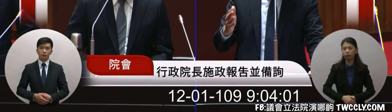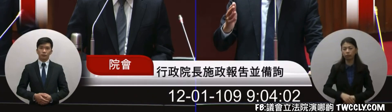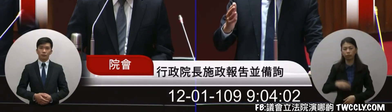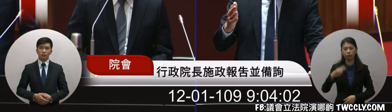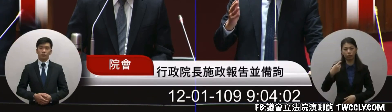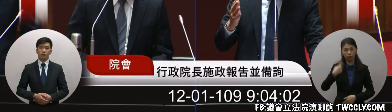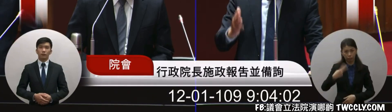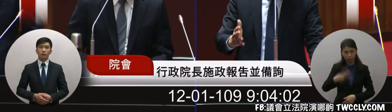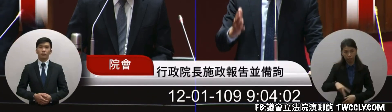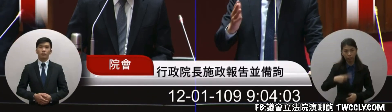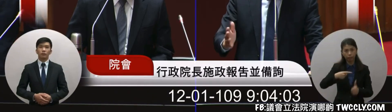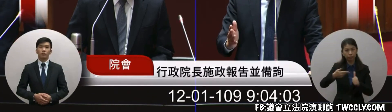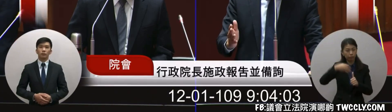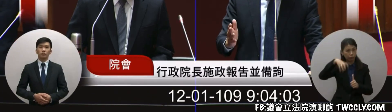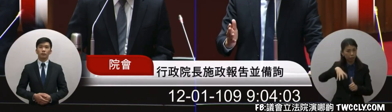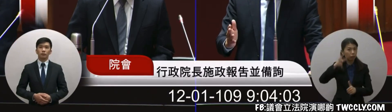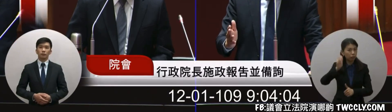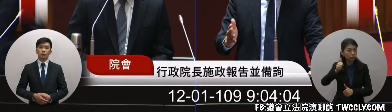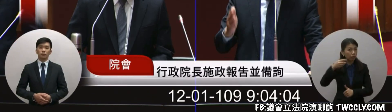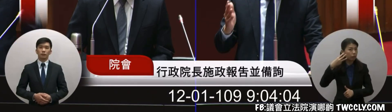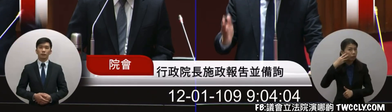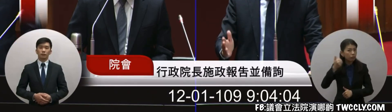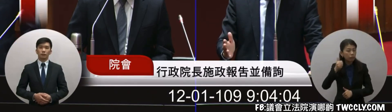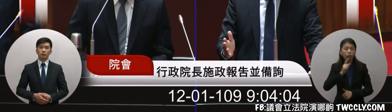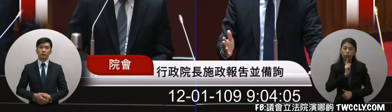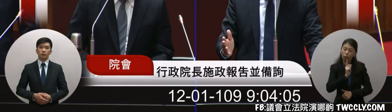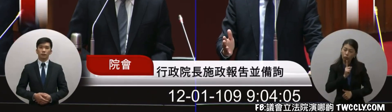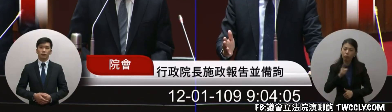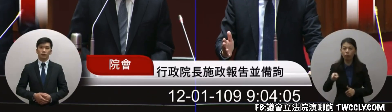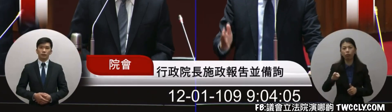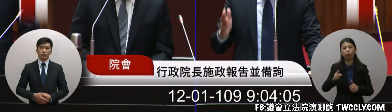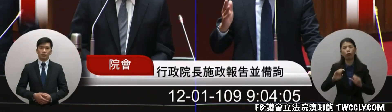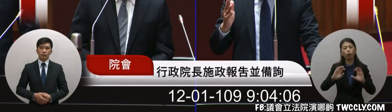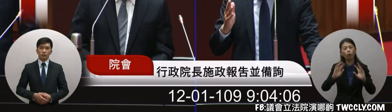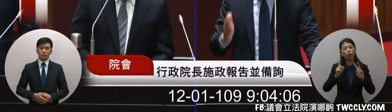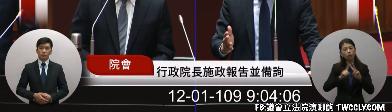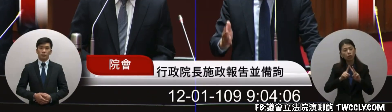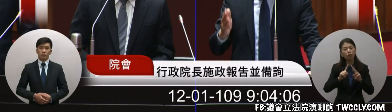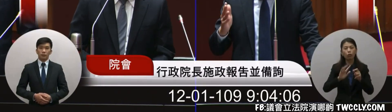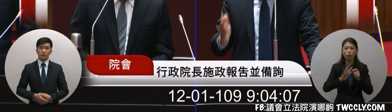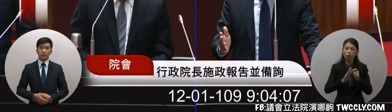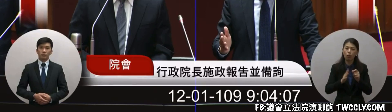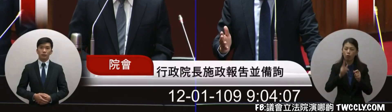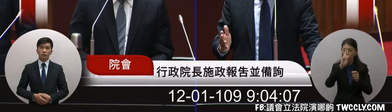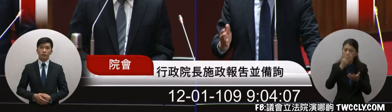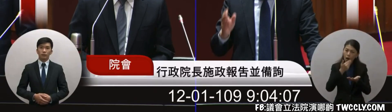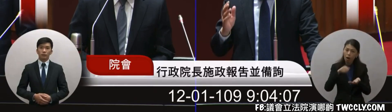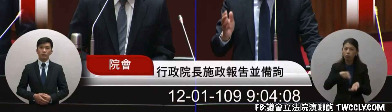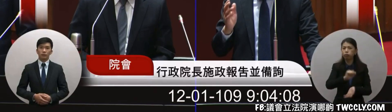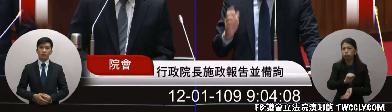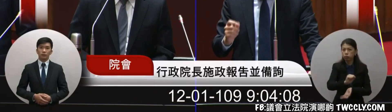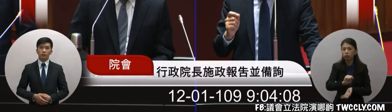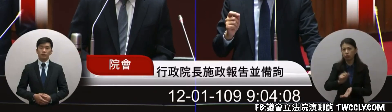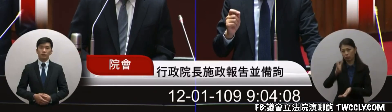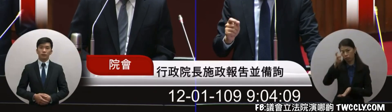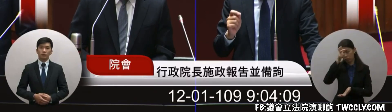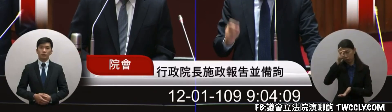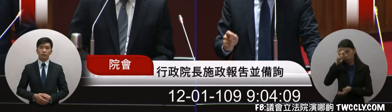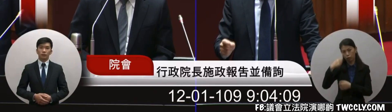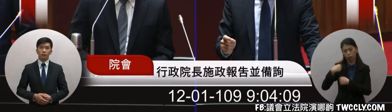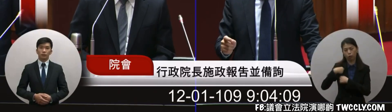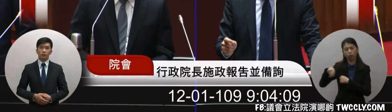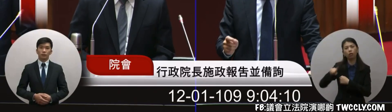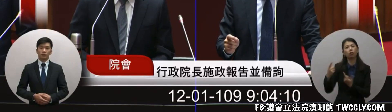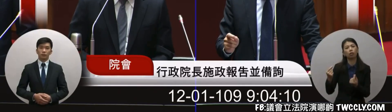说学校的膳食是不会用，国训中心是不会用。那还有国军警消系统，他们也一定会采国产